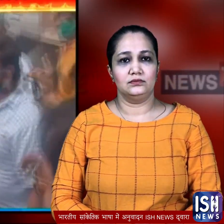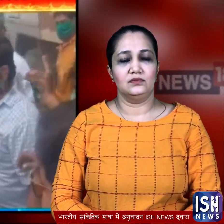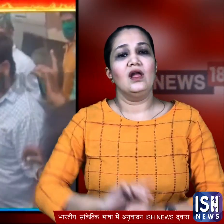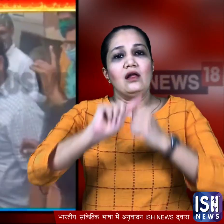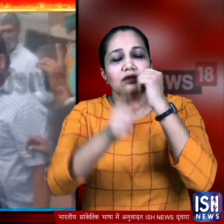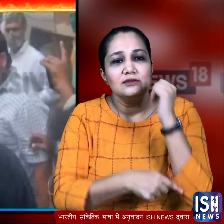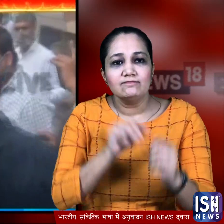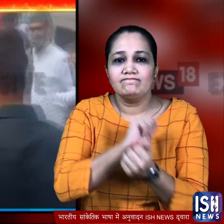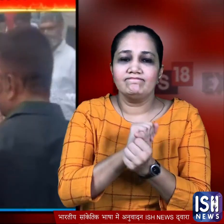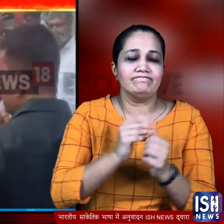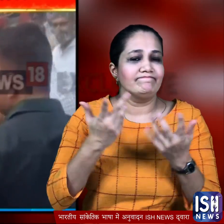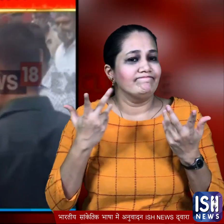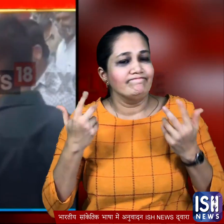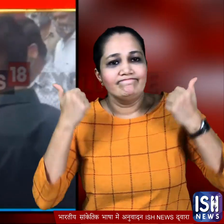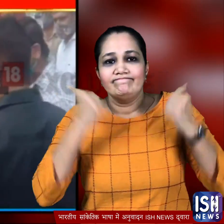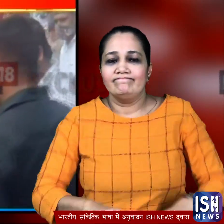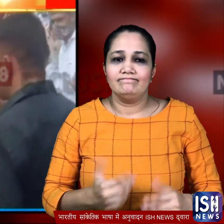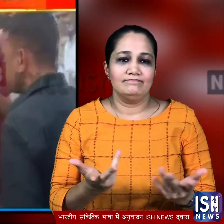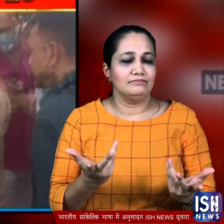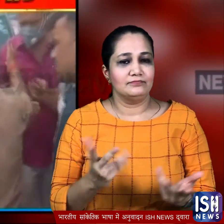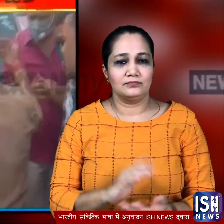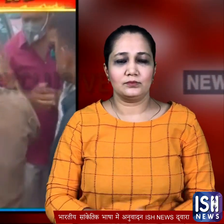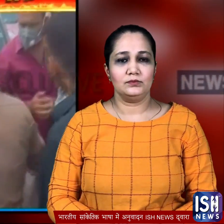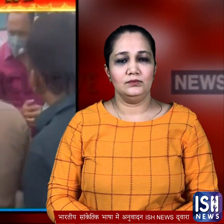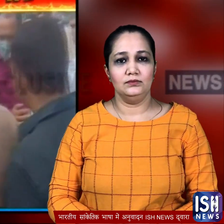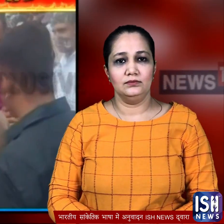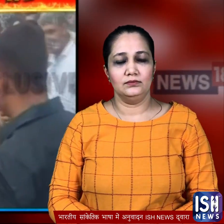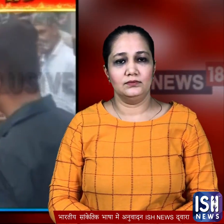आखिरकार पुलिस वालों को घुटने टेकने ही पड़े।